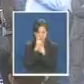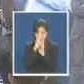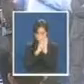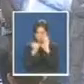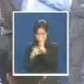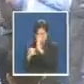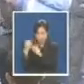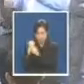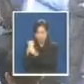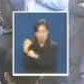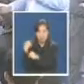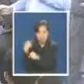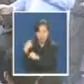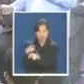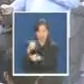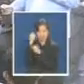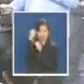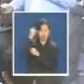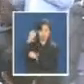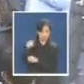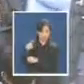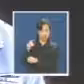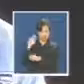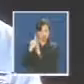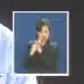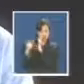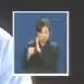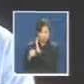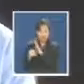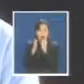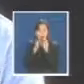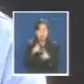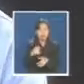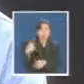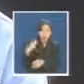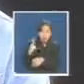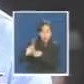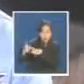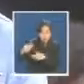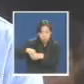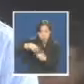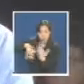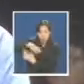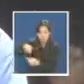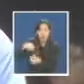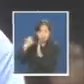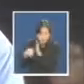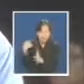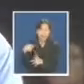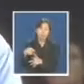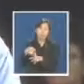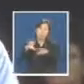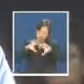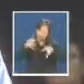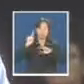แล้วก็ทำให้การชุมนุมซึ่งผิดกฎหมายอยู่แล้วนั้นเป็นสถานการณ์ซึ่งรัฐบาลมีความจำเป็นจะต้องบังคับใช้กฎหมายนะ